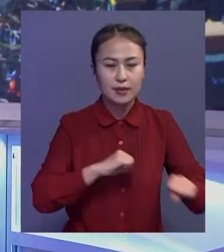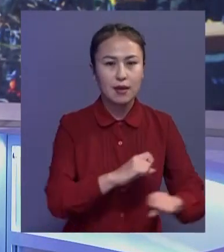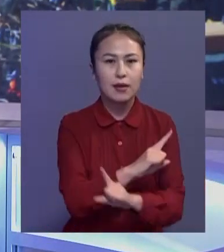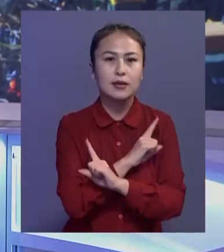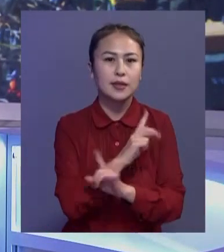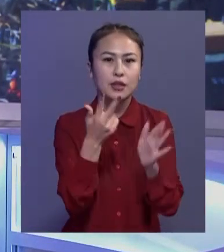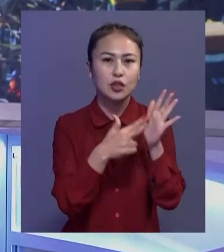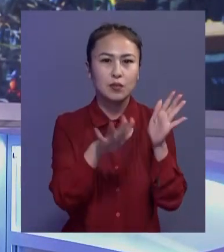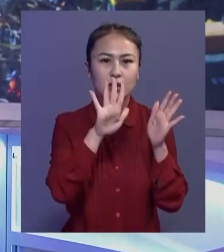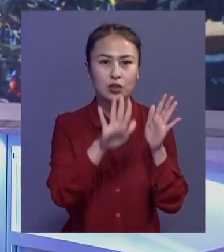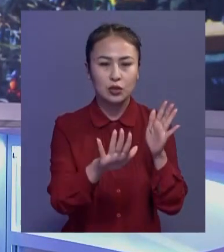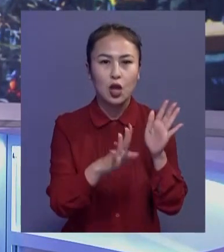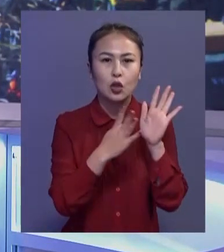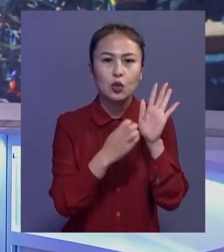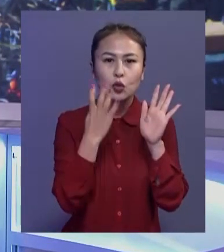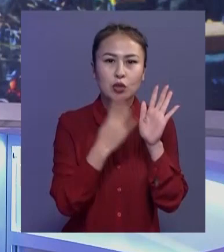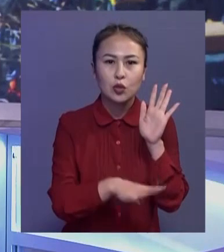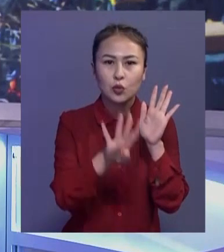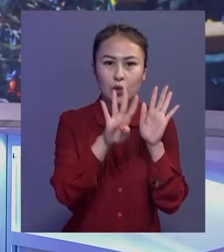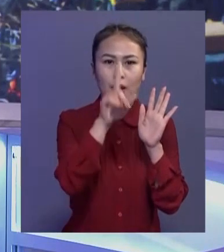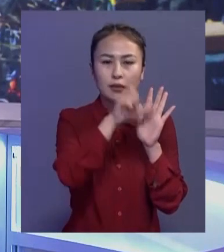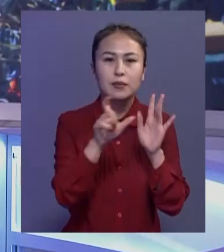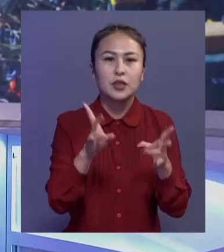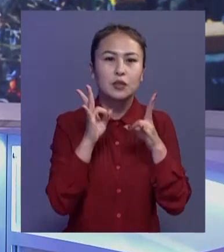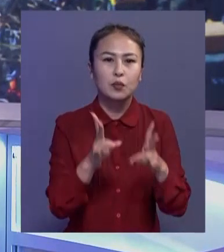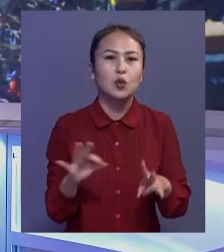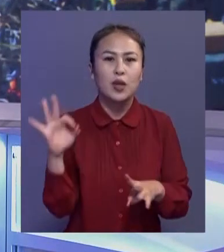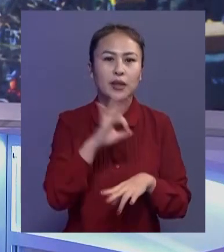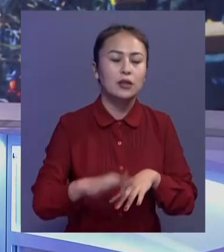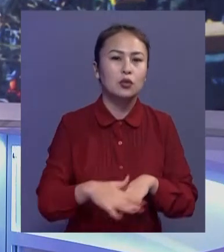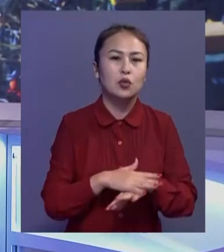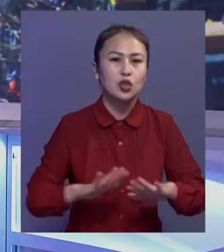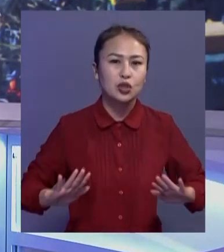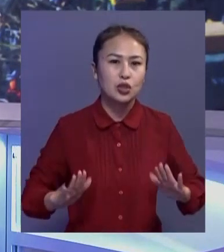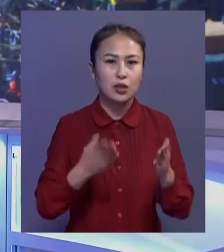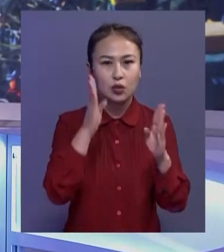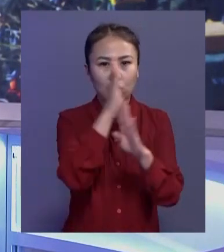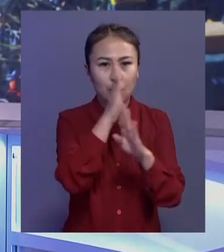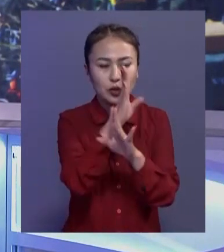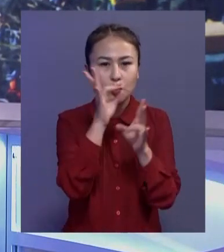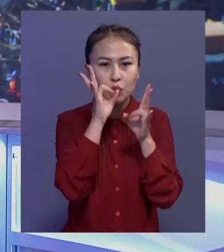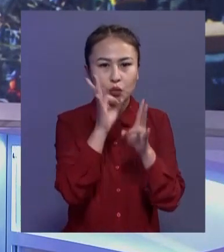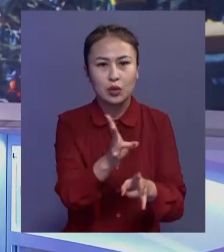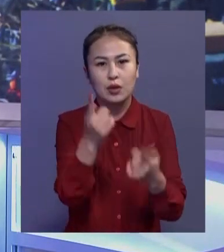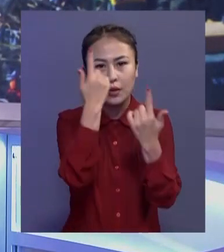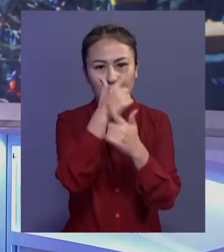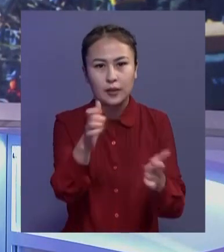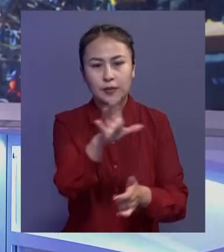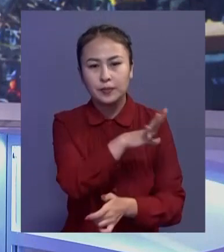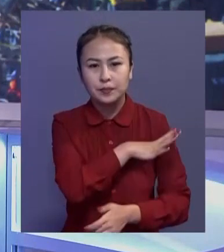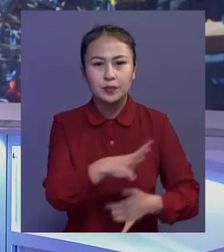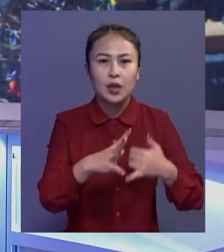көз жұмғандар саны 85-ке жетті. 994 адам зардап шеккен. Бұл туралы елдің төтенше жағдайлар және табиғи апат